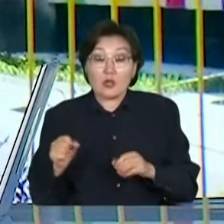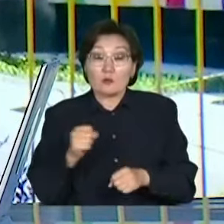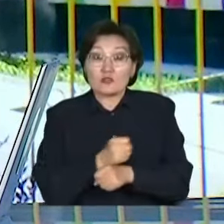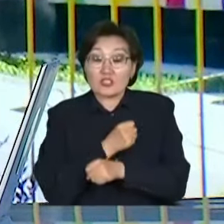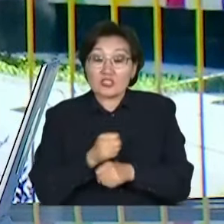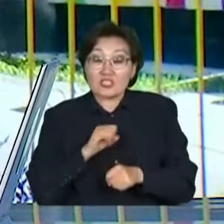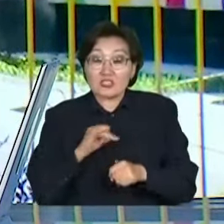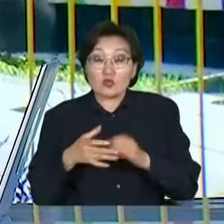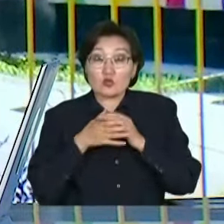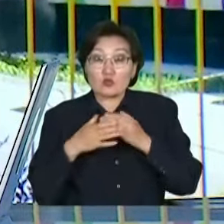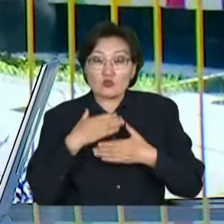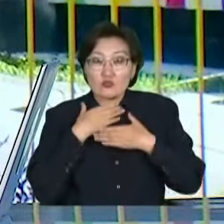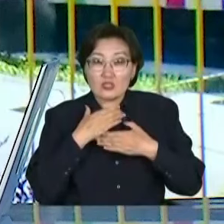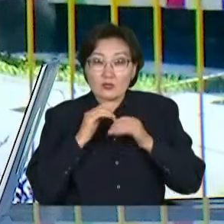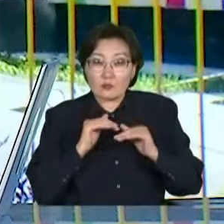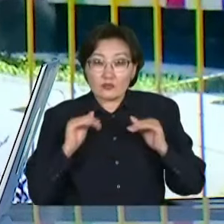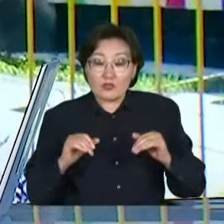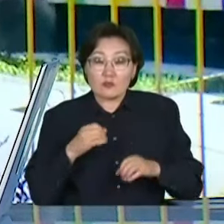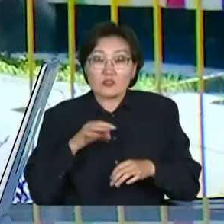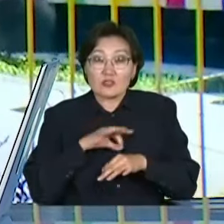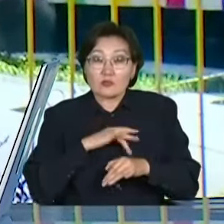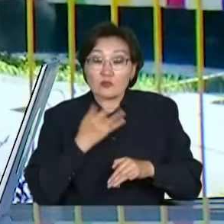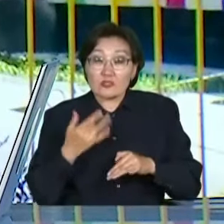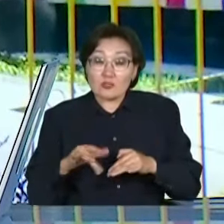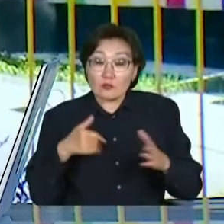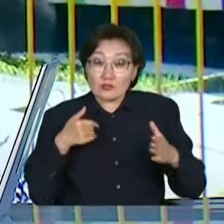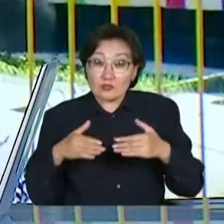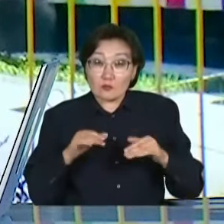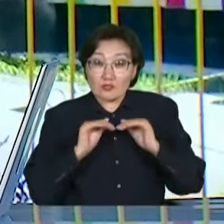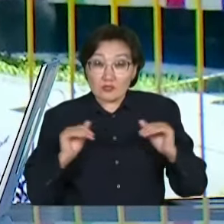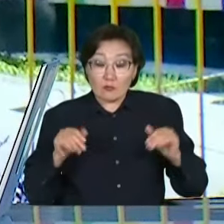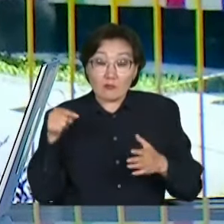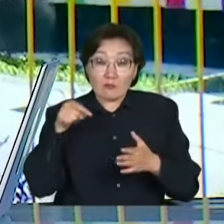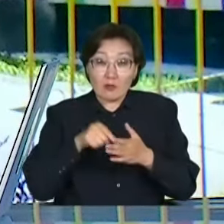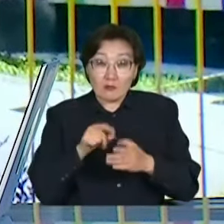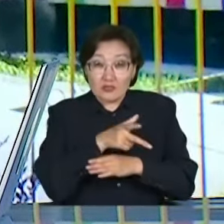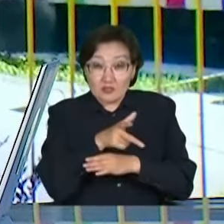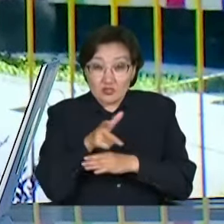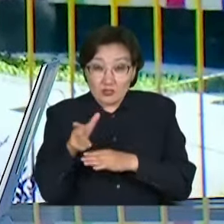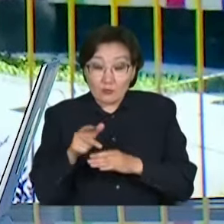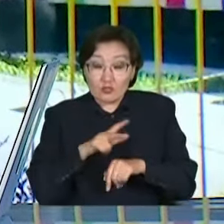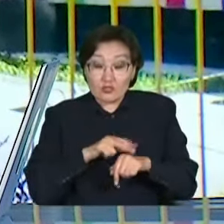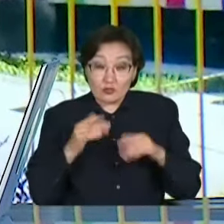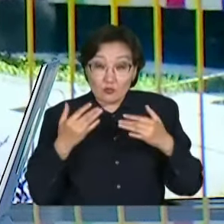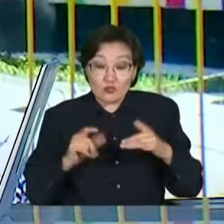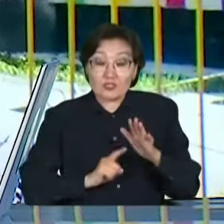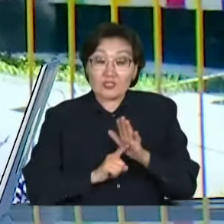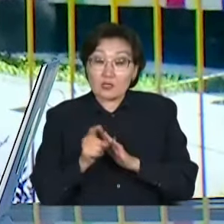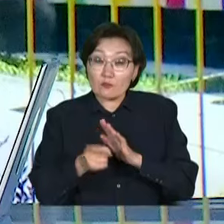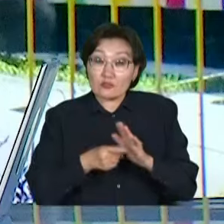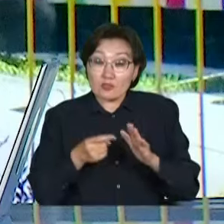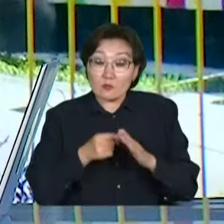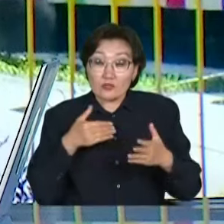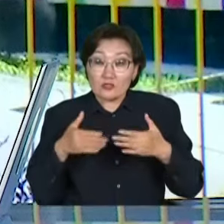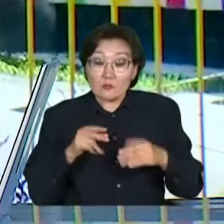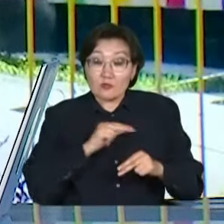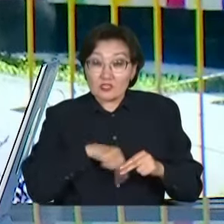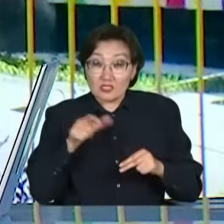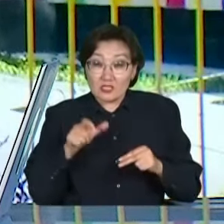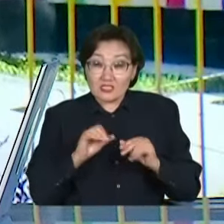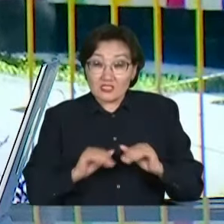и душили малышей. Их жестокое обращение с детьми попало на камеру видеонаблюдения. В полиции уже начали расследование в отношении